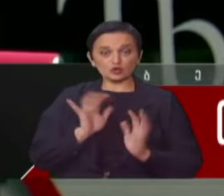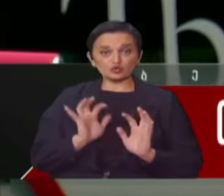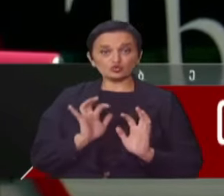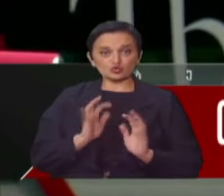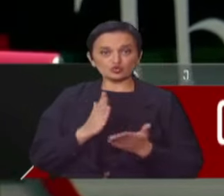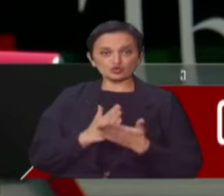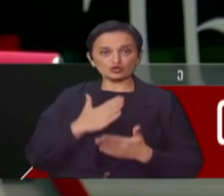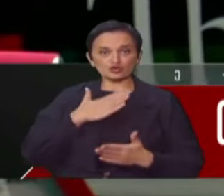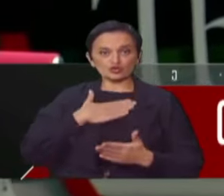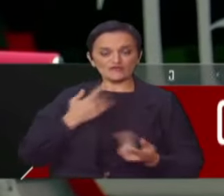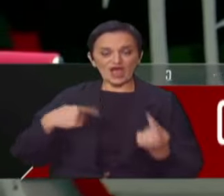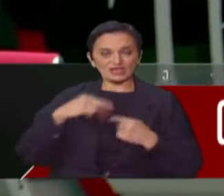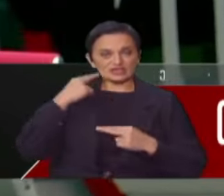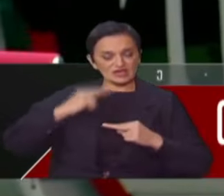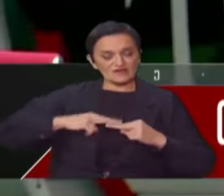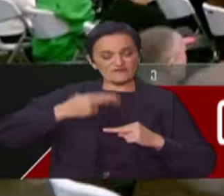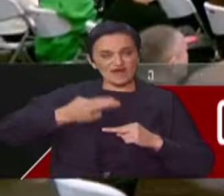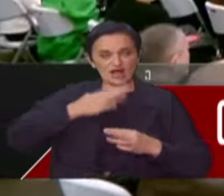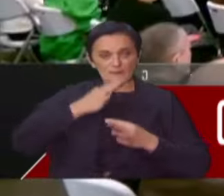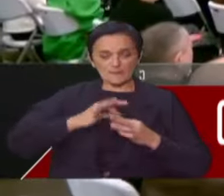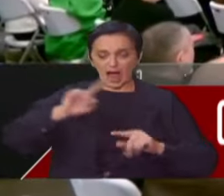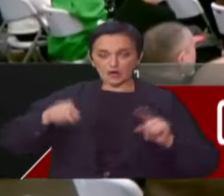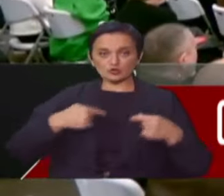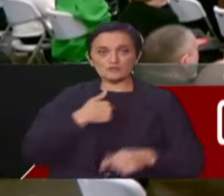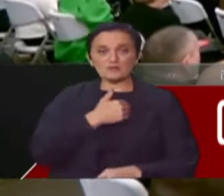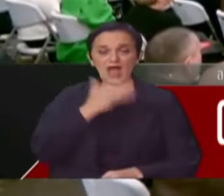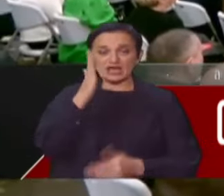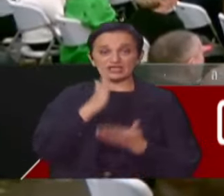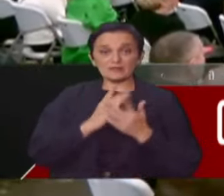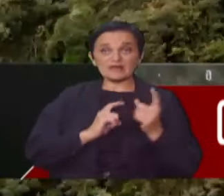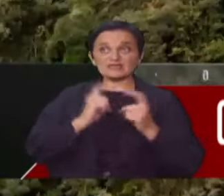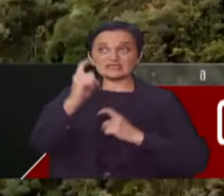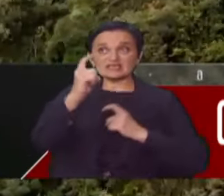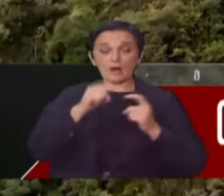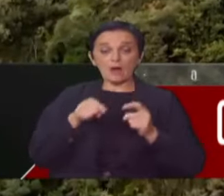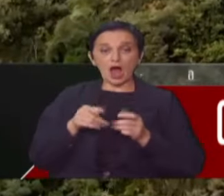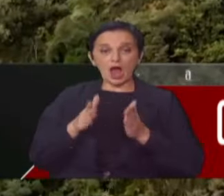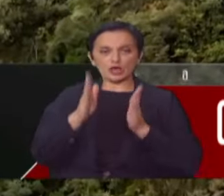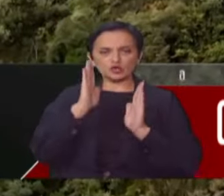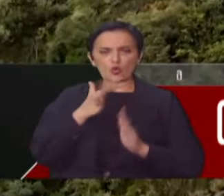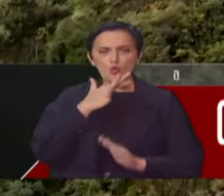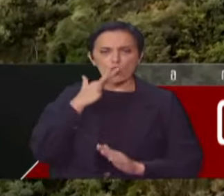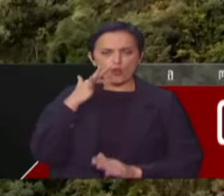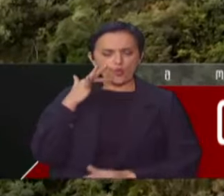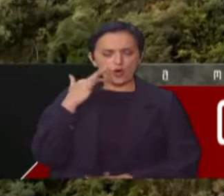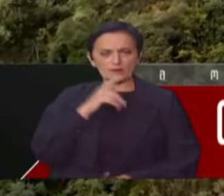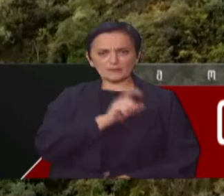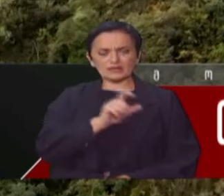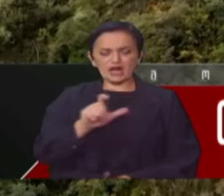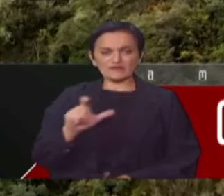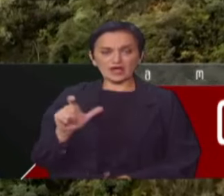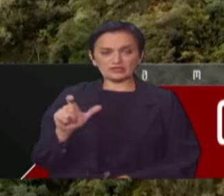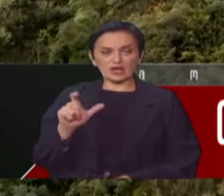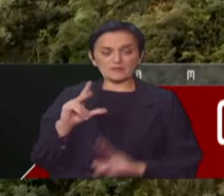თითოეული ჩვენგანი სვანი და პასუხისმგებლობა. მე იმედი მაქვს, რომ ეს საბაგირო გზა გახდება უამრავი